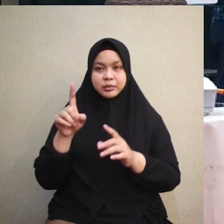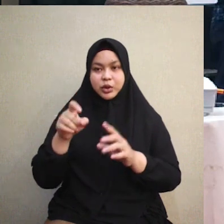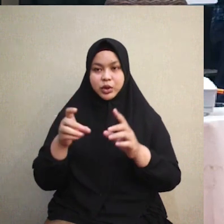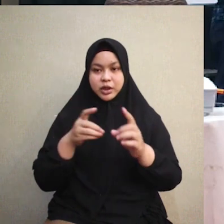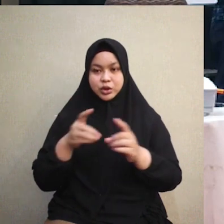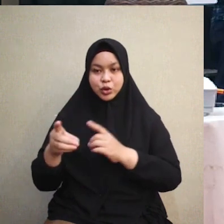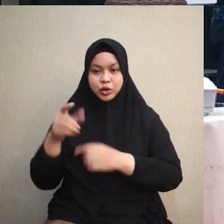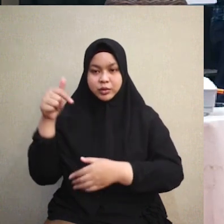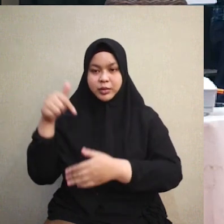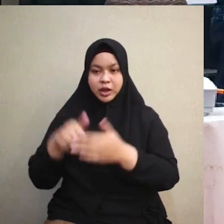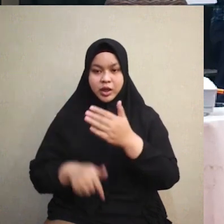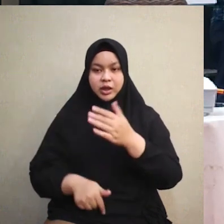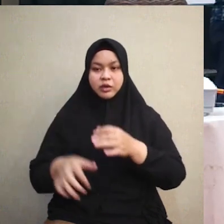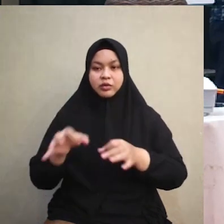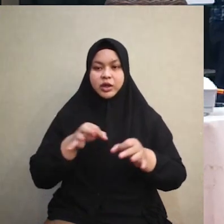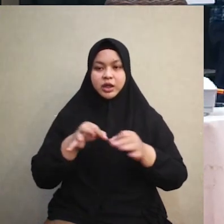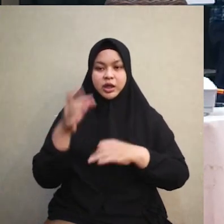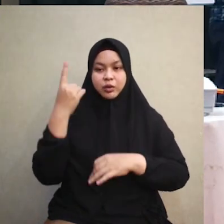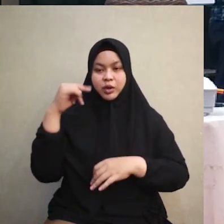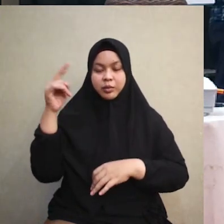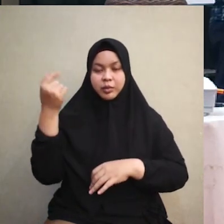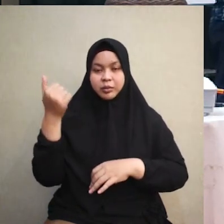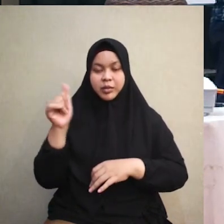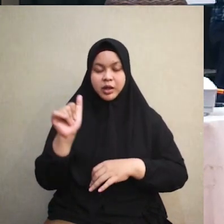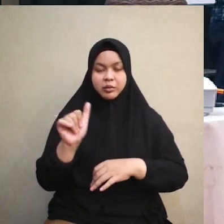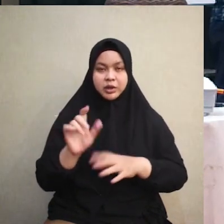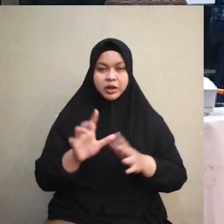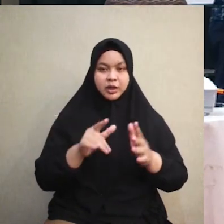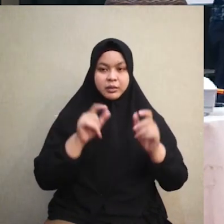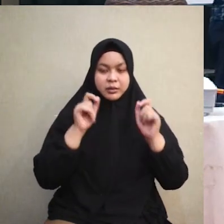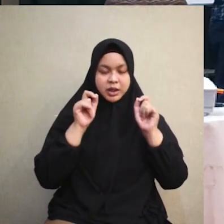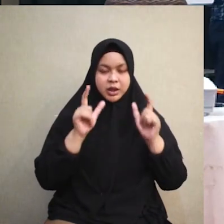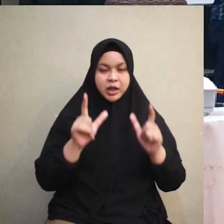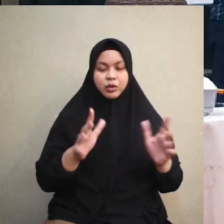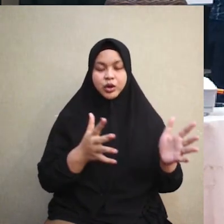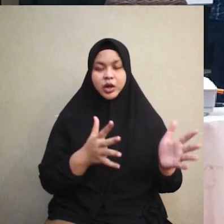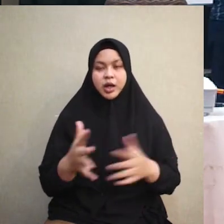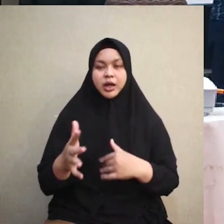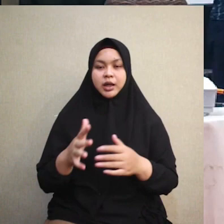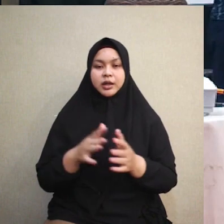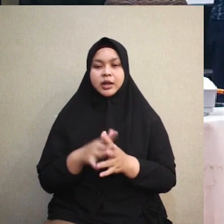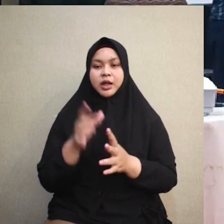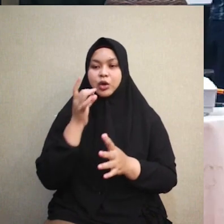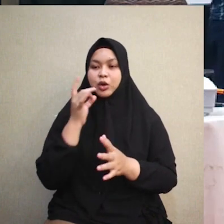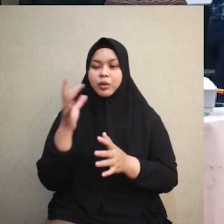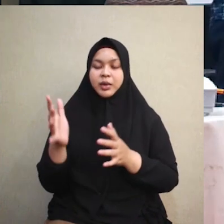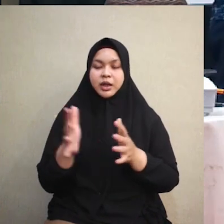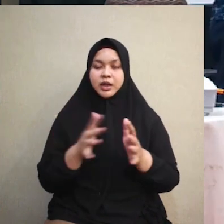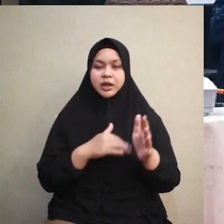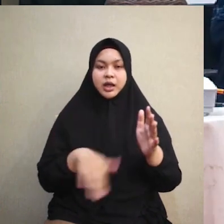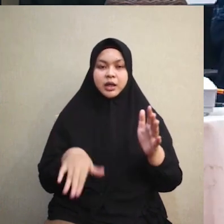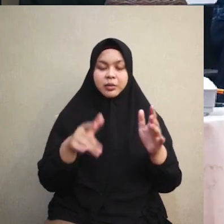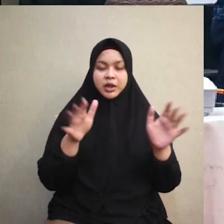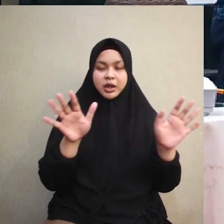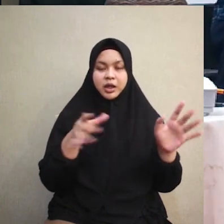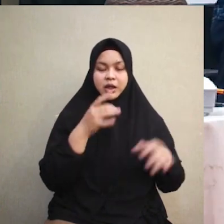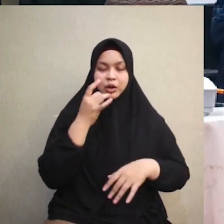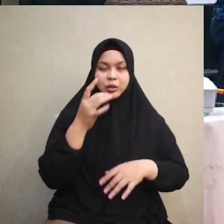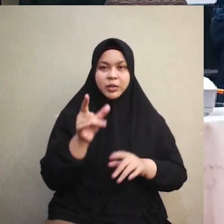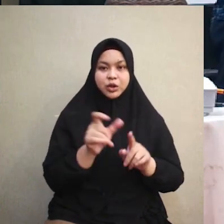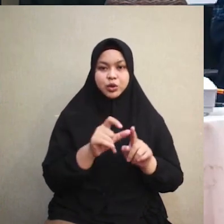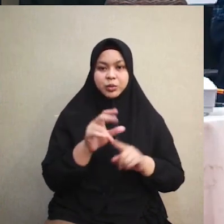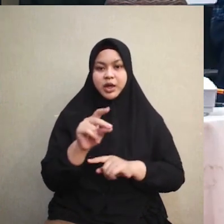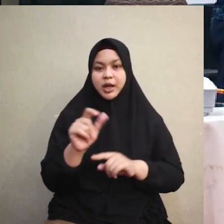mestinya di fasilitas oleh pemerintah untuk merespon rekomendasi rpd merespon dari rekomendasi dari upr